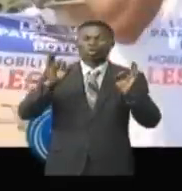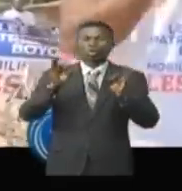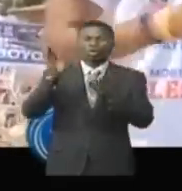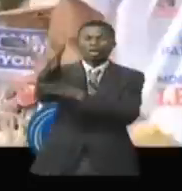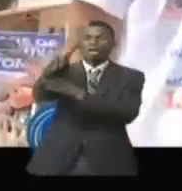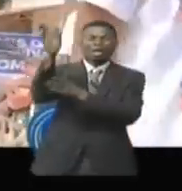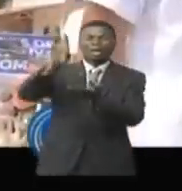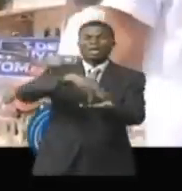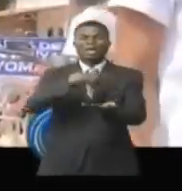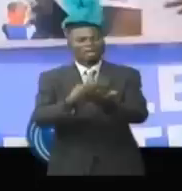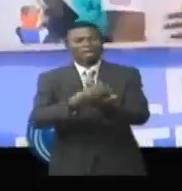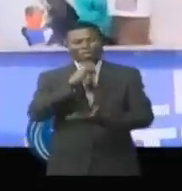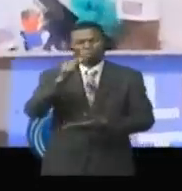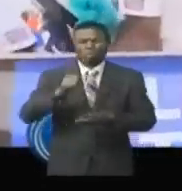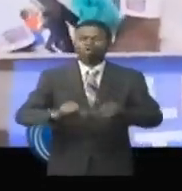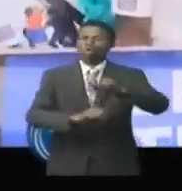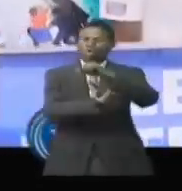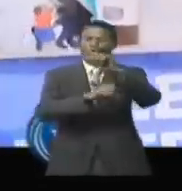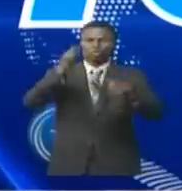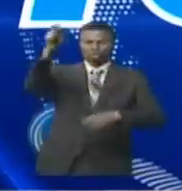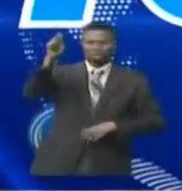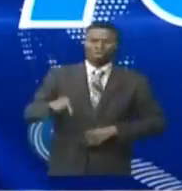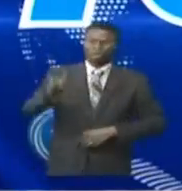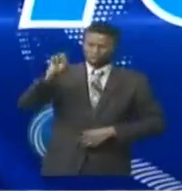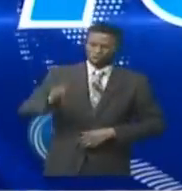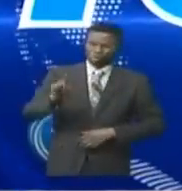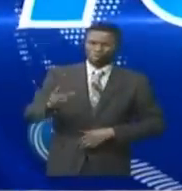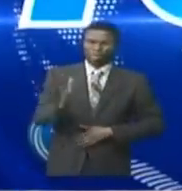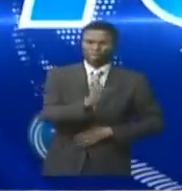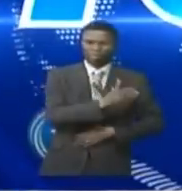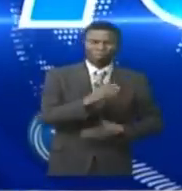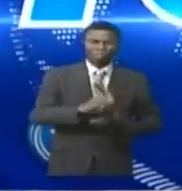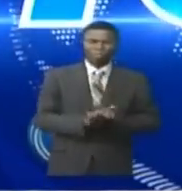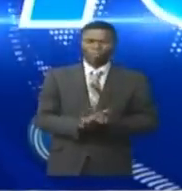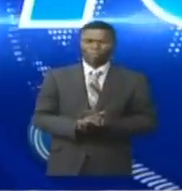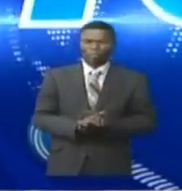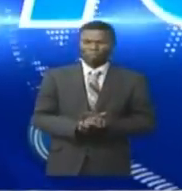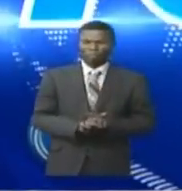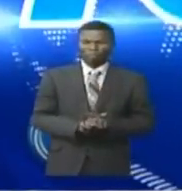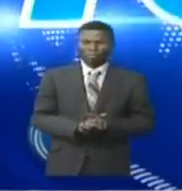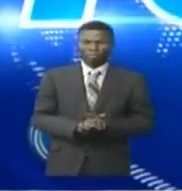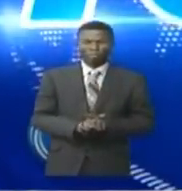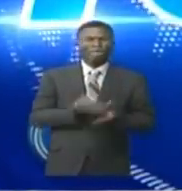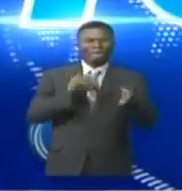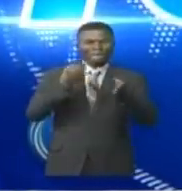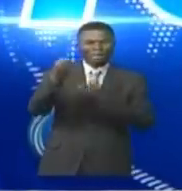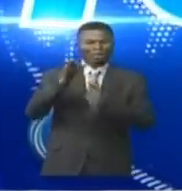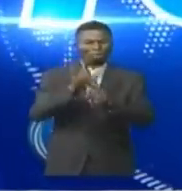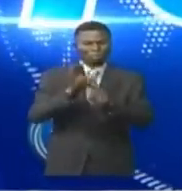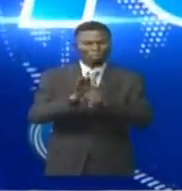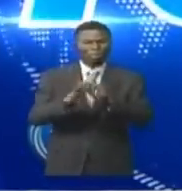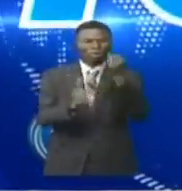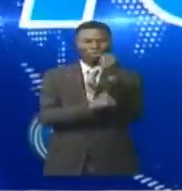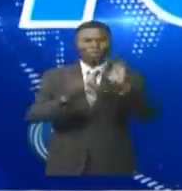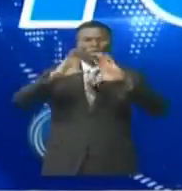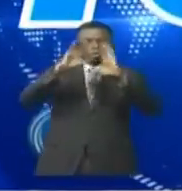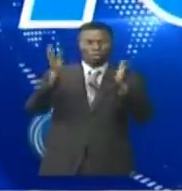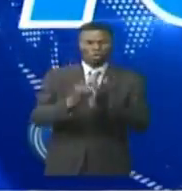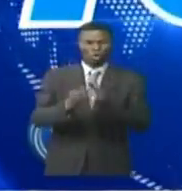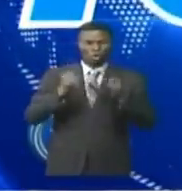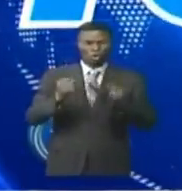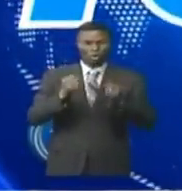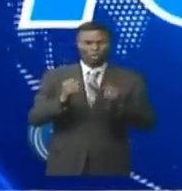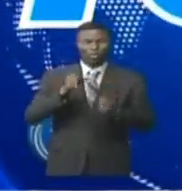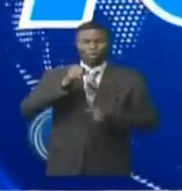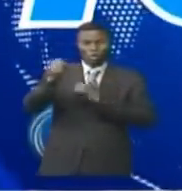Koyate, tous derrière le FARDC. Et la traite des personnes doit être bien expliquée aux communautés pour l'efficacité de la